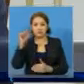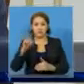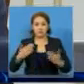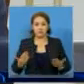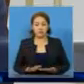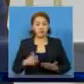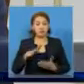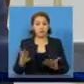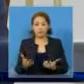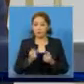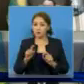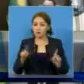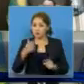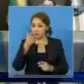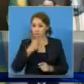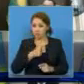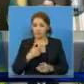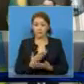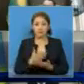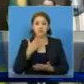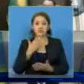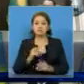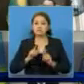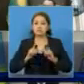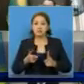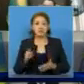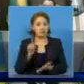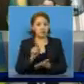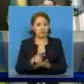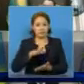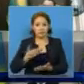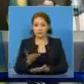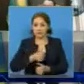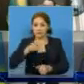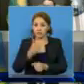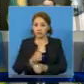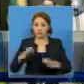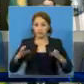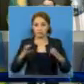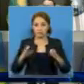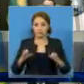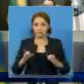именно тогда мы приняли что-то для себя беженцы анальное согласие должно стать нашим главным богатством